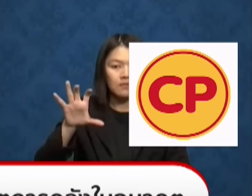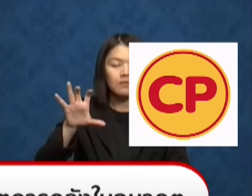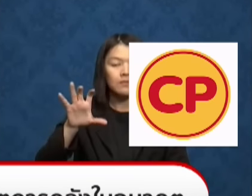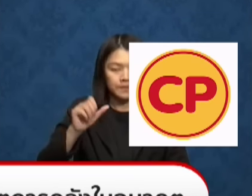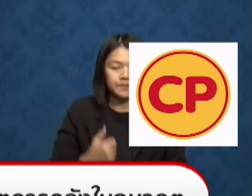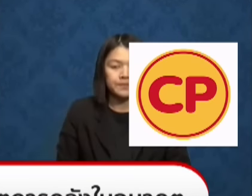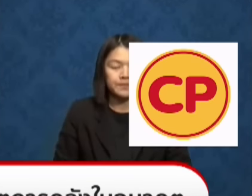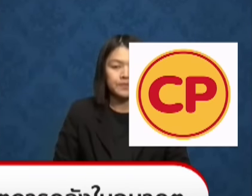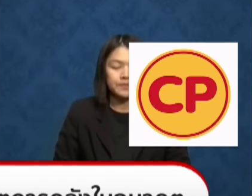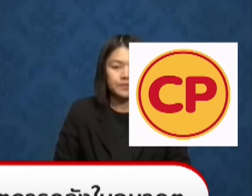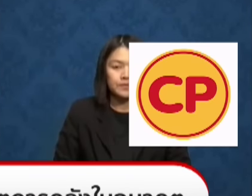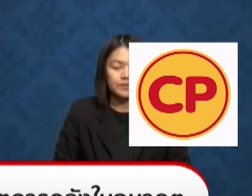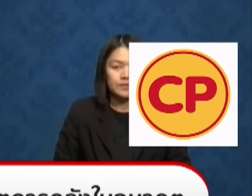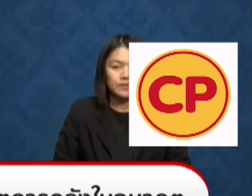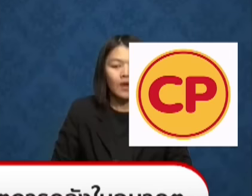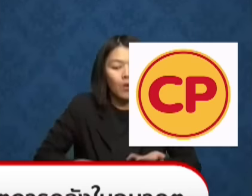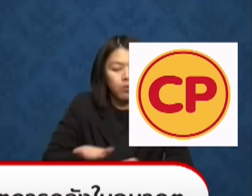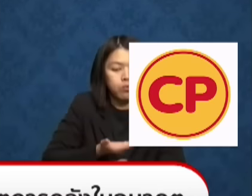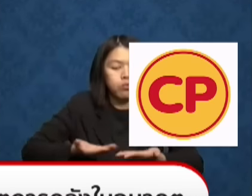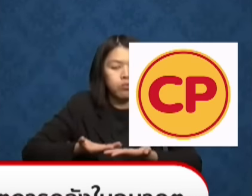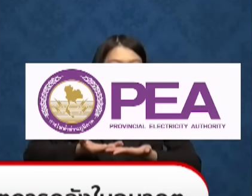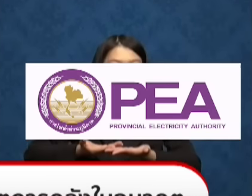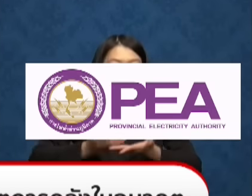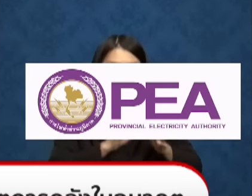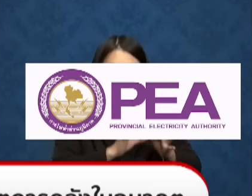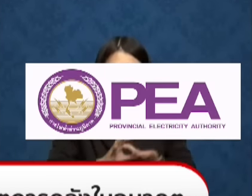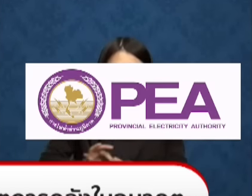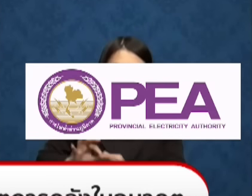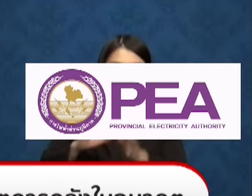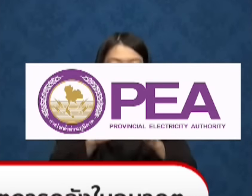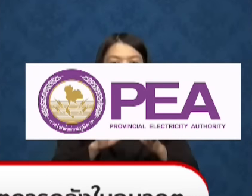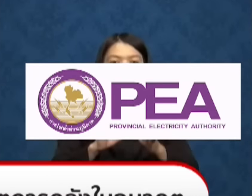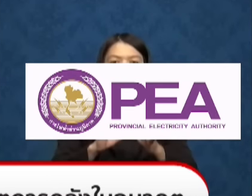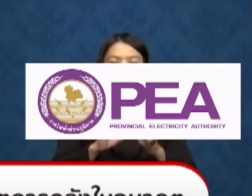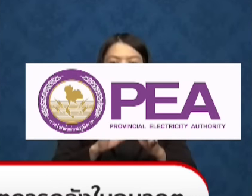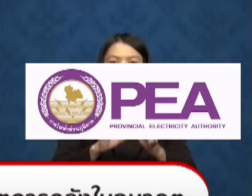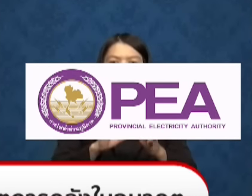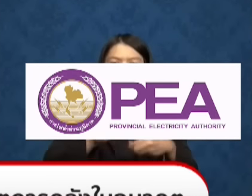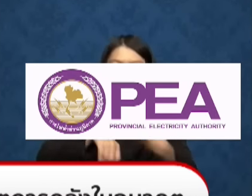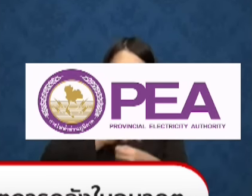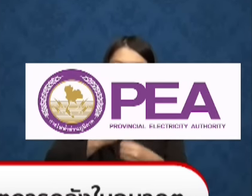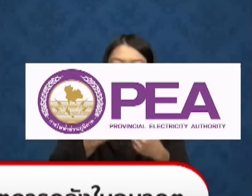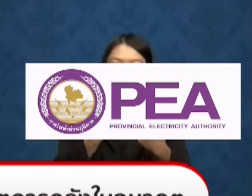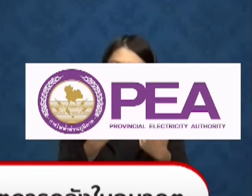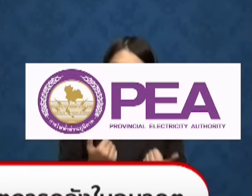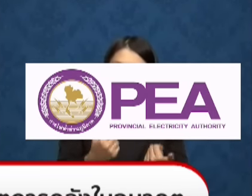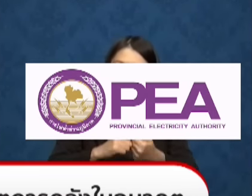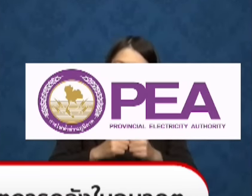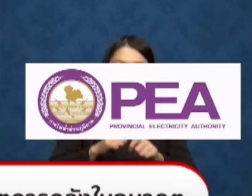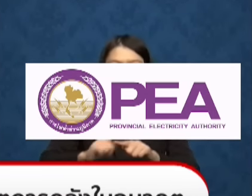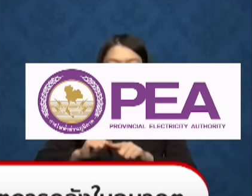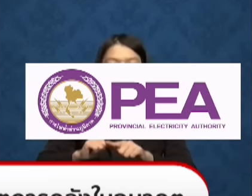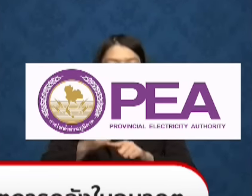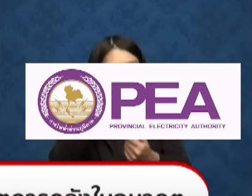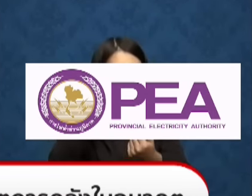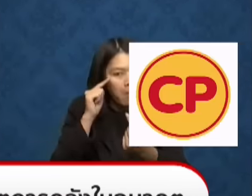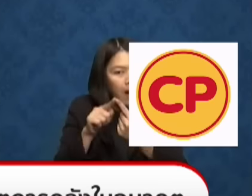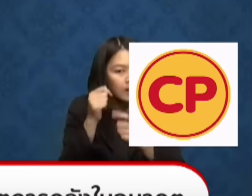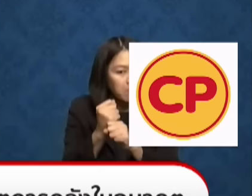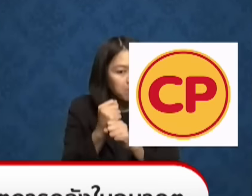7,824,398,500 บาทถ้วนโดยได้พิจารณาจากความสอดคล้องกับสถานการณ์ปัจจุบันรวมทั้งเป้าหมายและผลดำเนินงานจริ